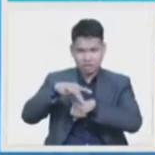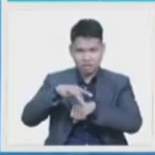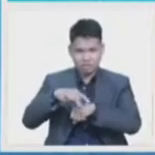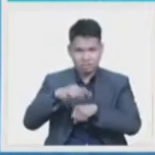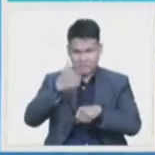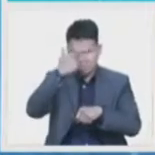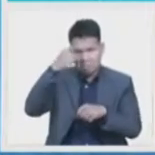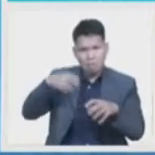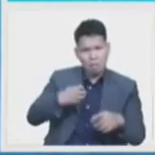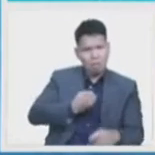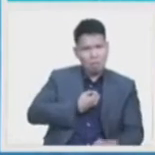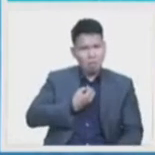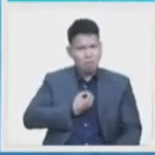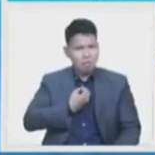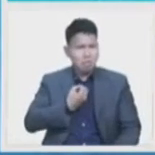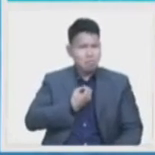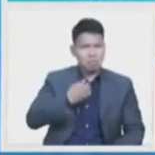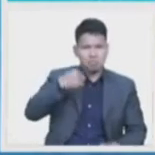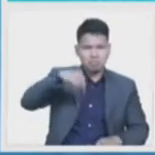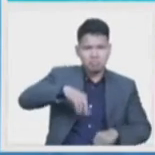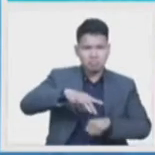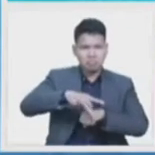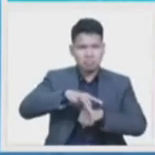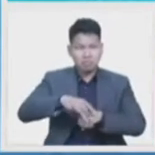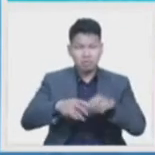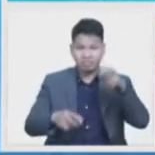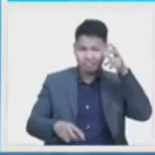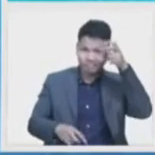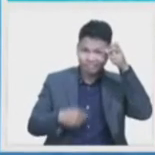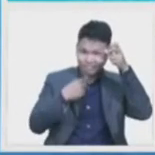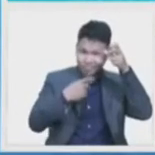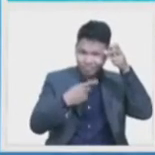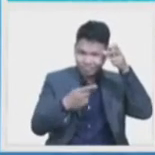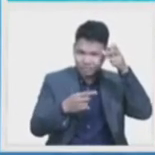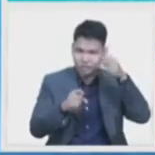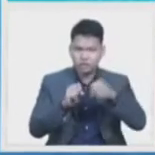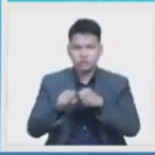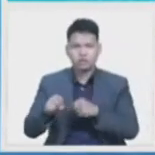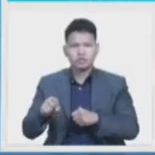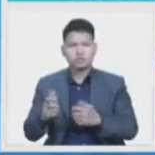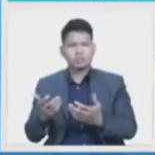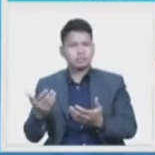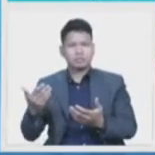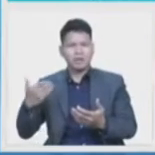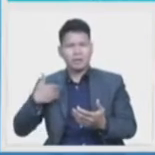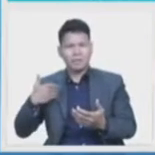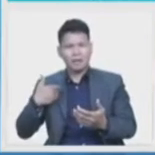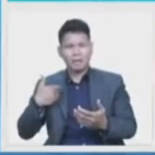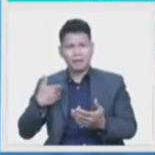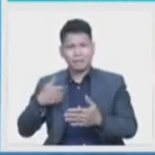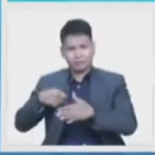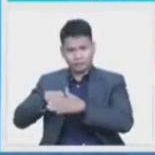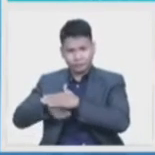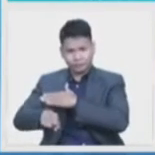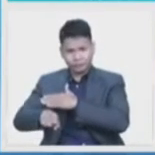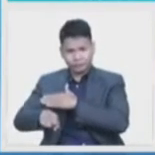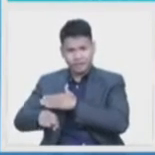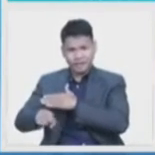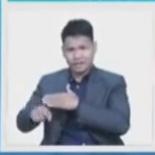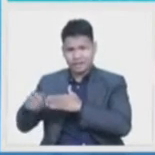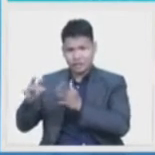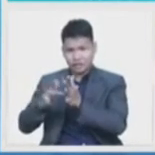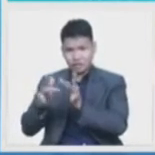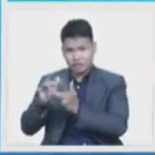this world. So nagpakataw si Jesus. Sa wala pa magpakatao si Jesus, nahibalo siya. Nag-andam po